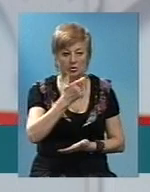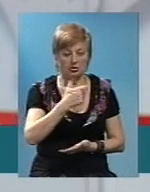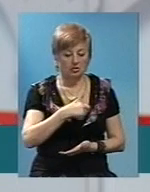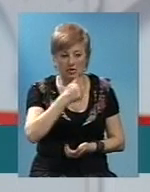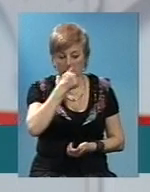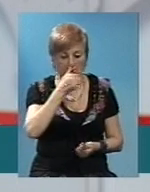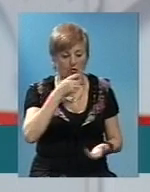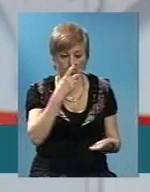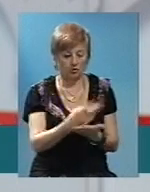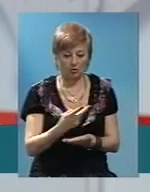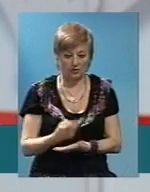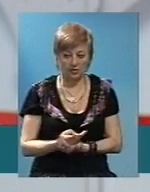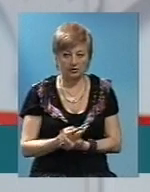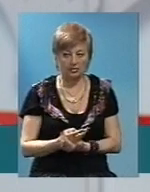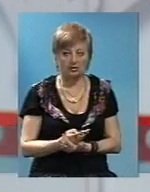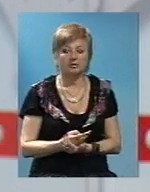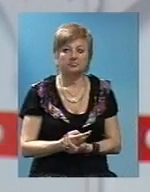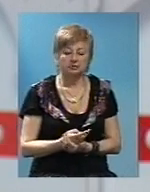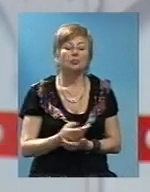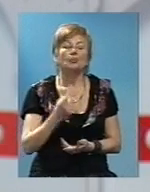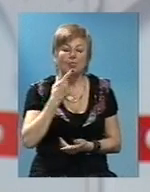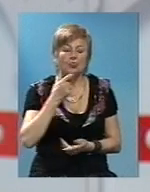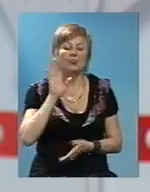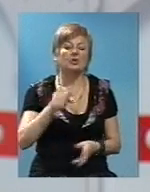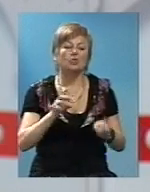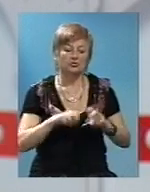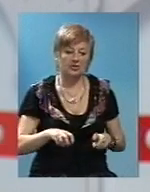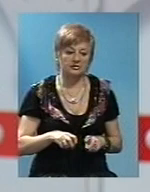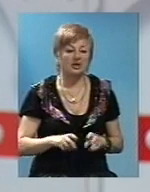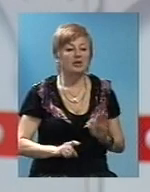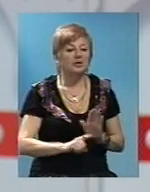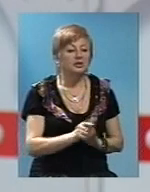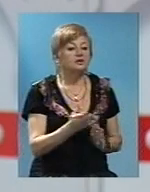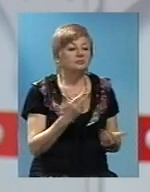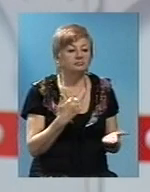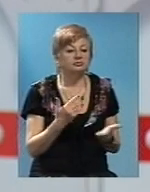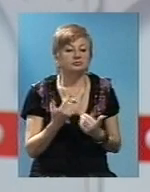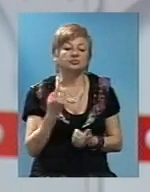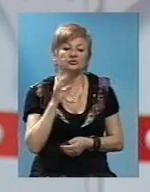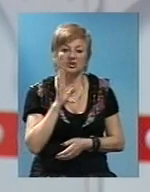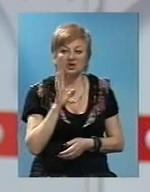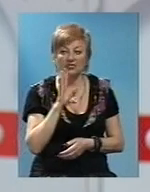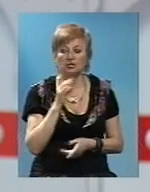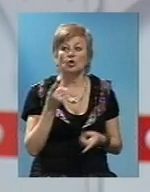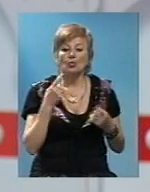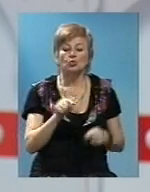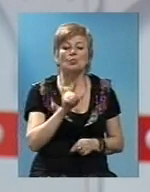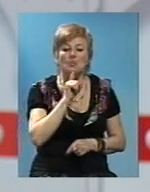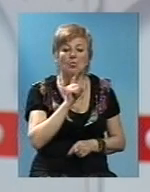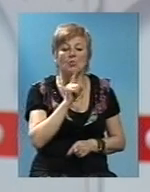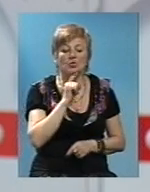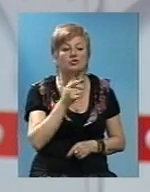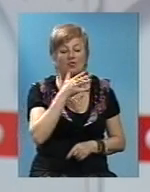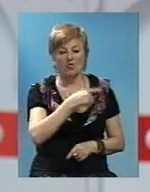не проявляють під час заняття. Кажу, давайте зачекаємо, розберемося. І я почав спілкуватися там з однією дівчинкою, кажу, а чому ти мовчиш під час